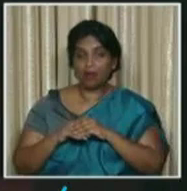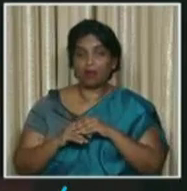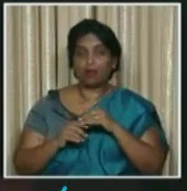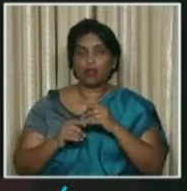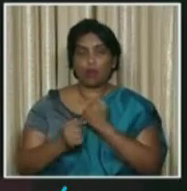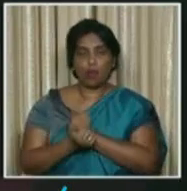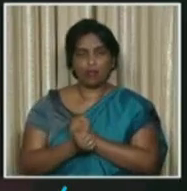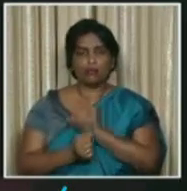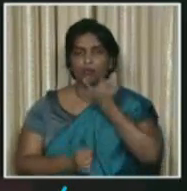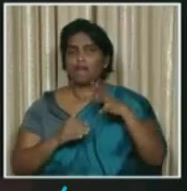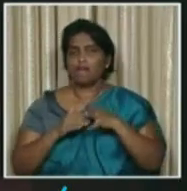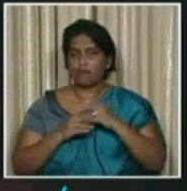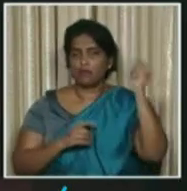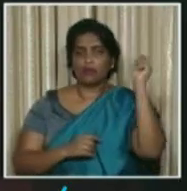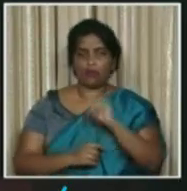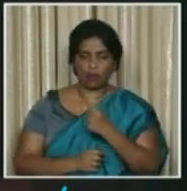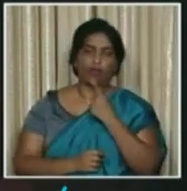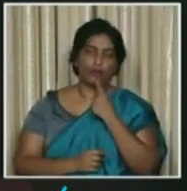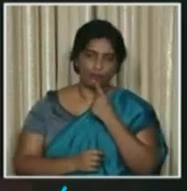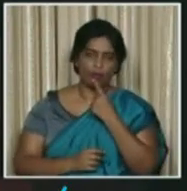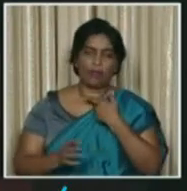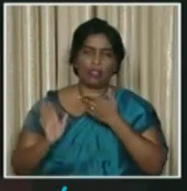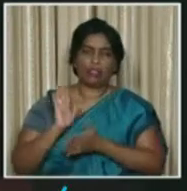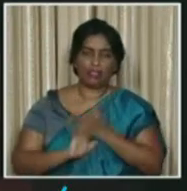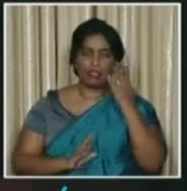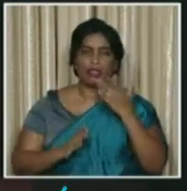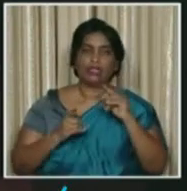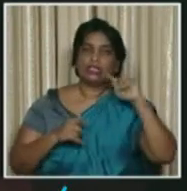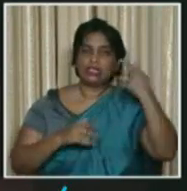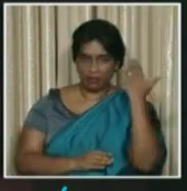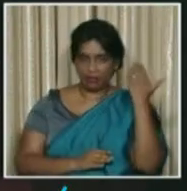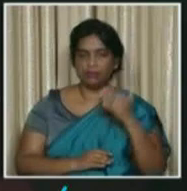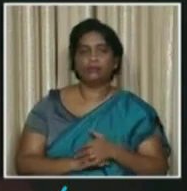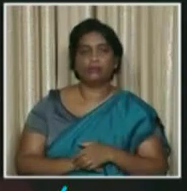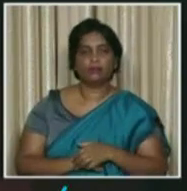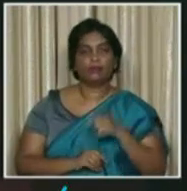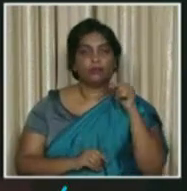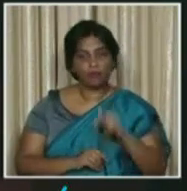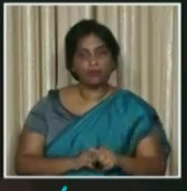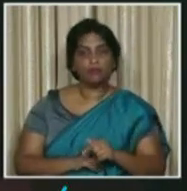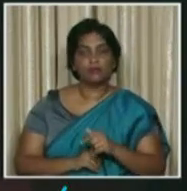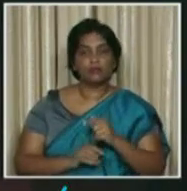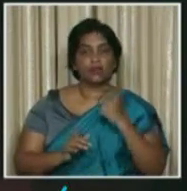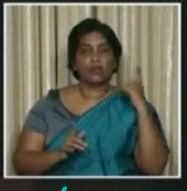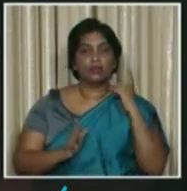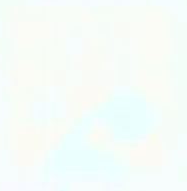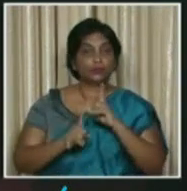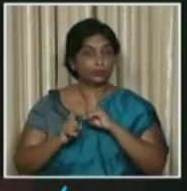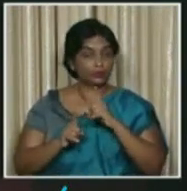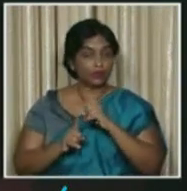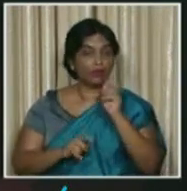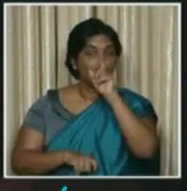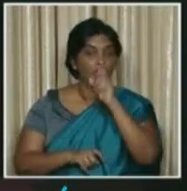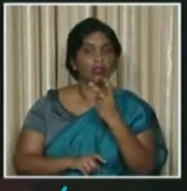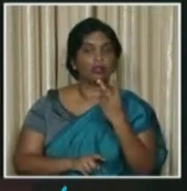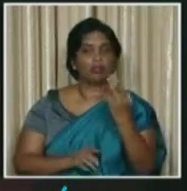කතා කරනකොට ජෙමිල්ගේ වයිෆ් කියනවා ඔව් ඒක ඇත්ත මාත් එක්ක තරහ වෙලා තමයි මේ ආයේ ගෙදරින් ආවේ. දැන් හැබැයි ආරක්ෂක අමාත්‍යංශයේ නිලධාරීන්